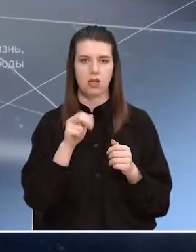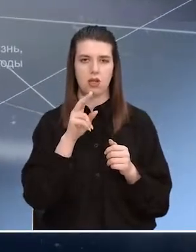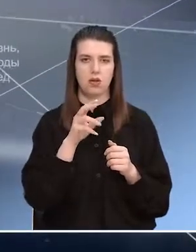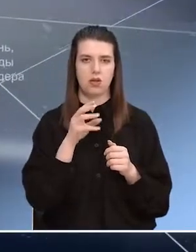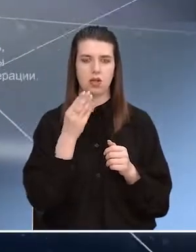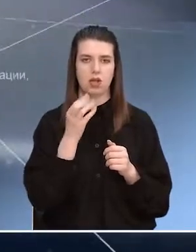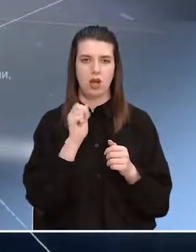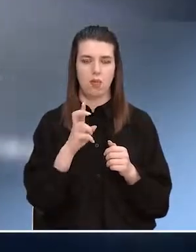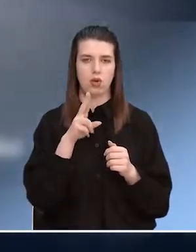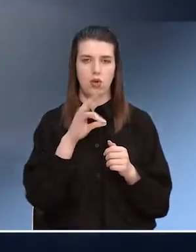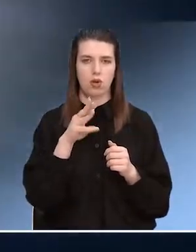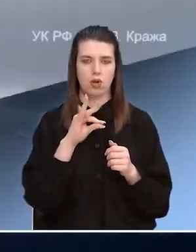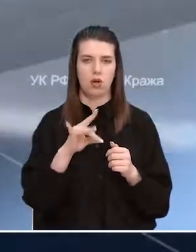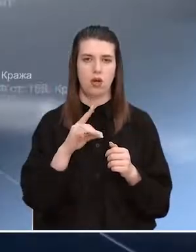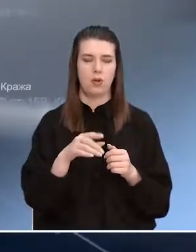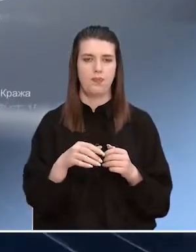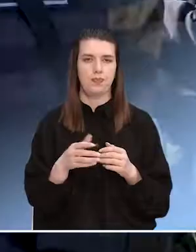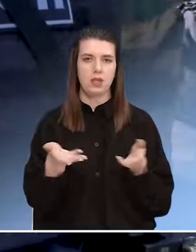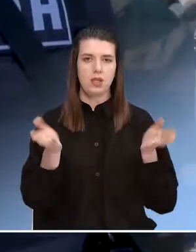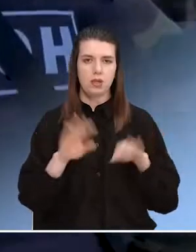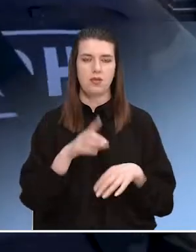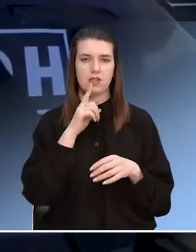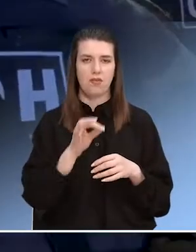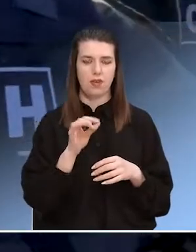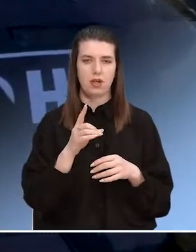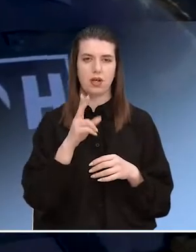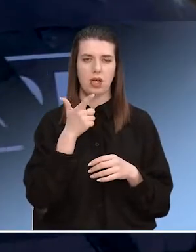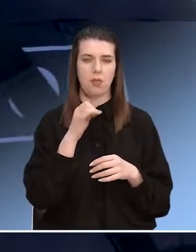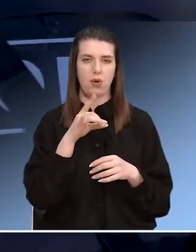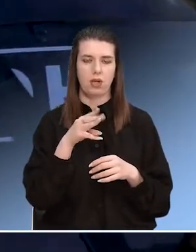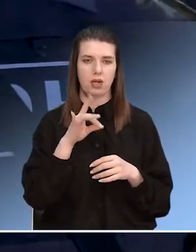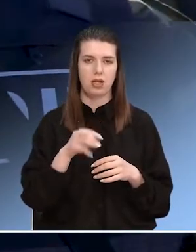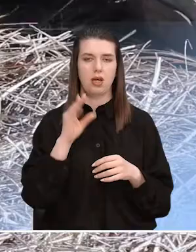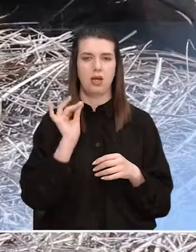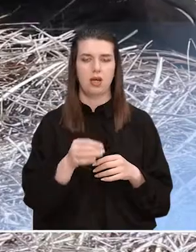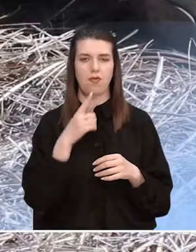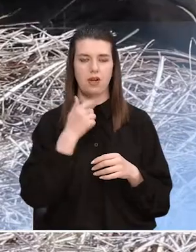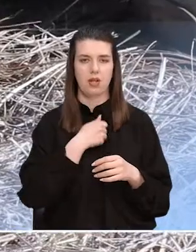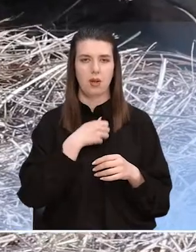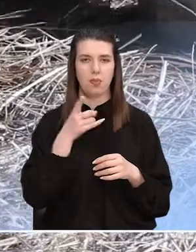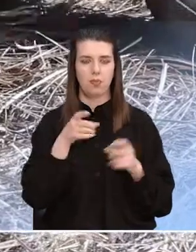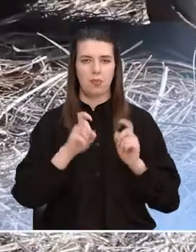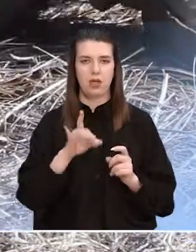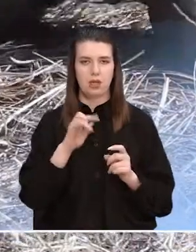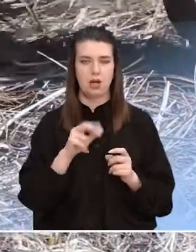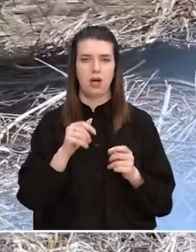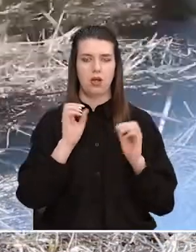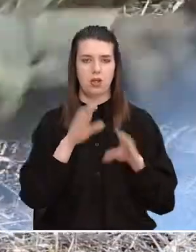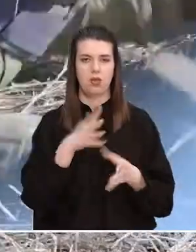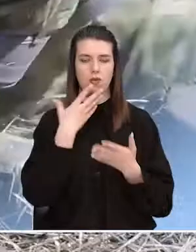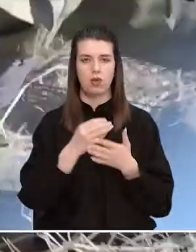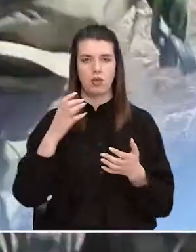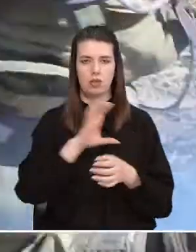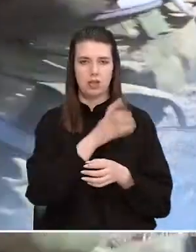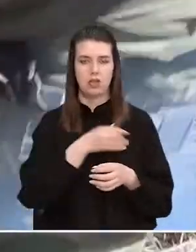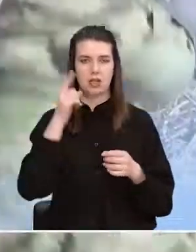введена должность штаб доктора в любых условиях оставаться верными клятве гиппократа и военной присяги медики